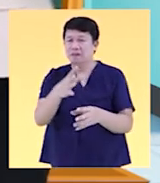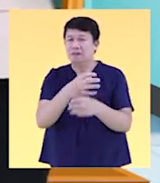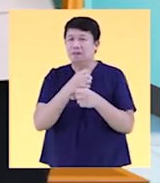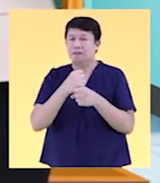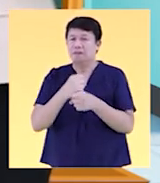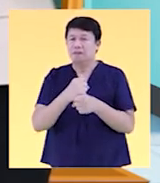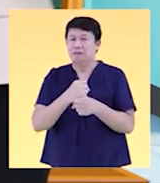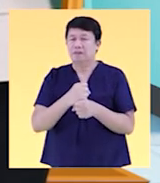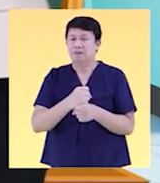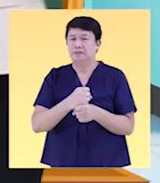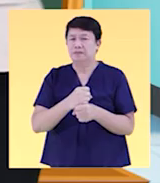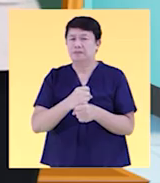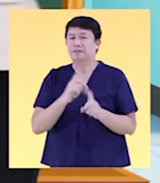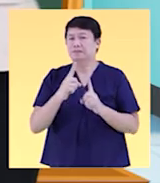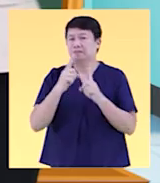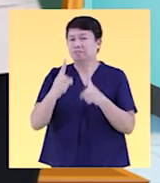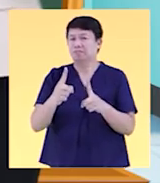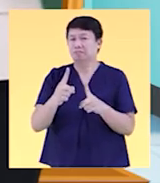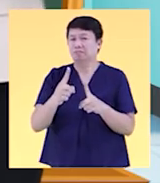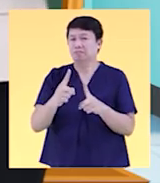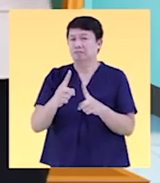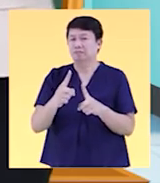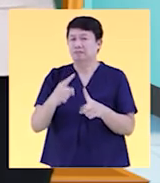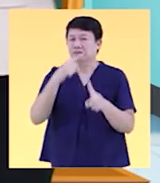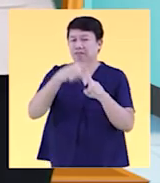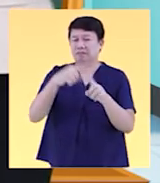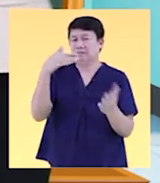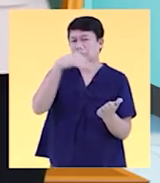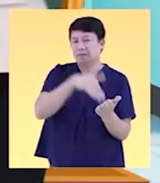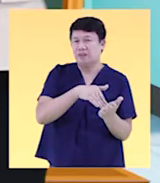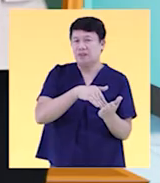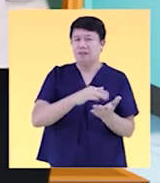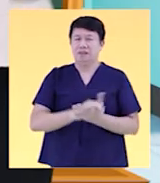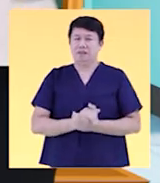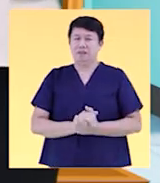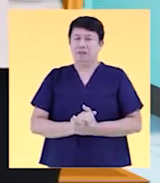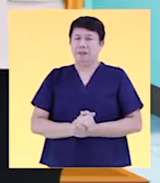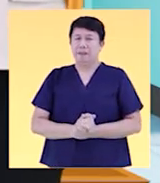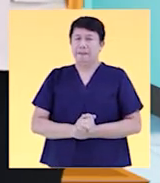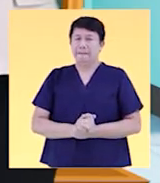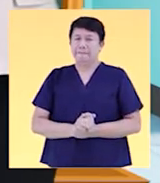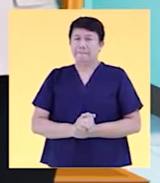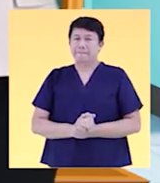ang makukuhang sagot. I-add nyo ulit mga bata.